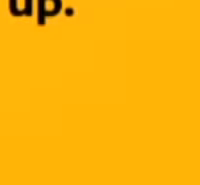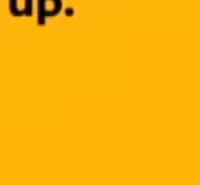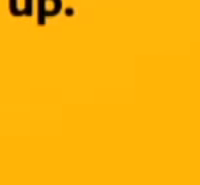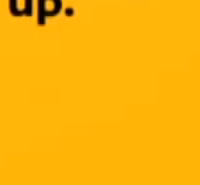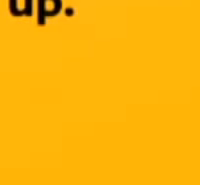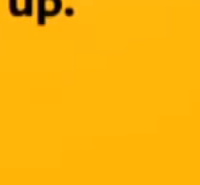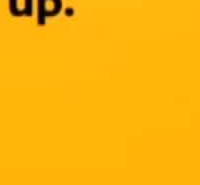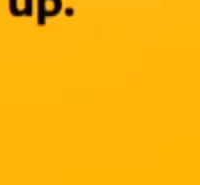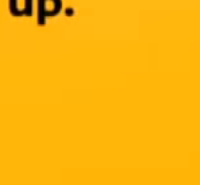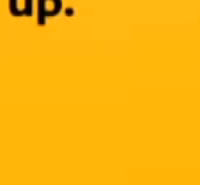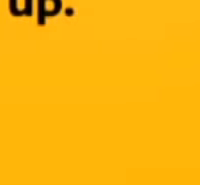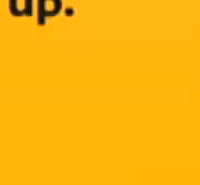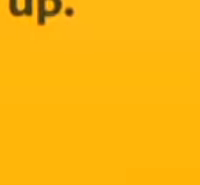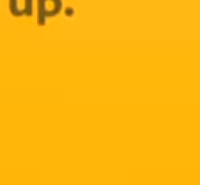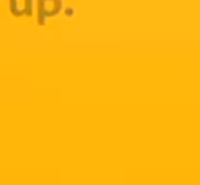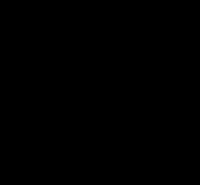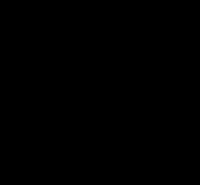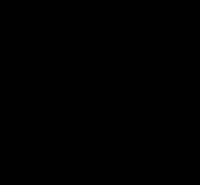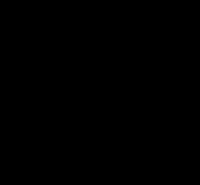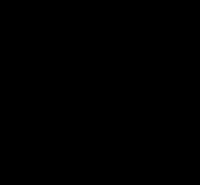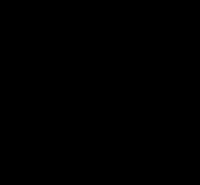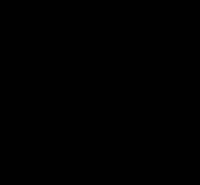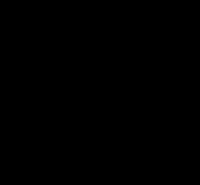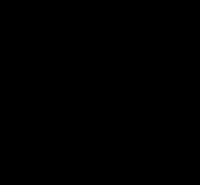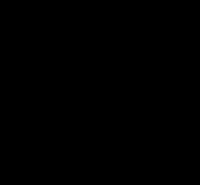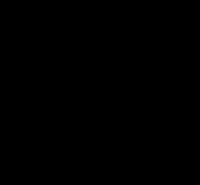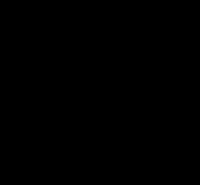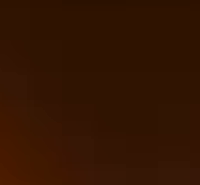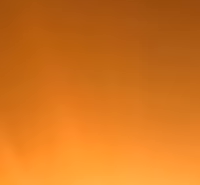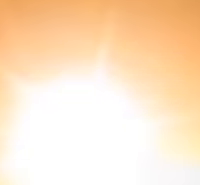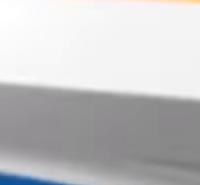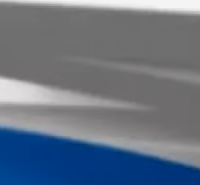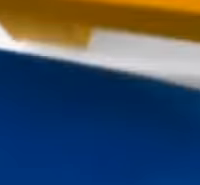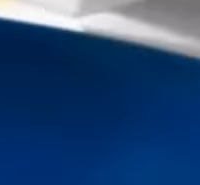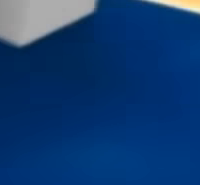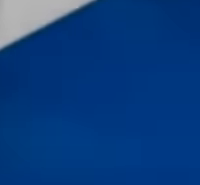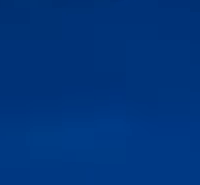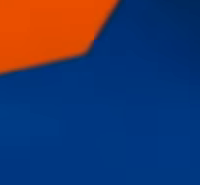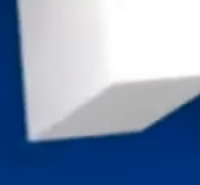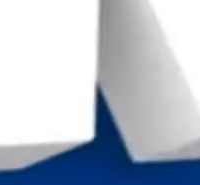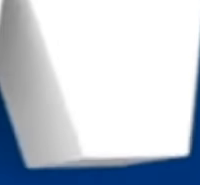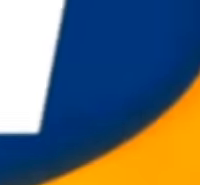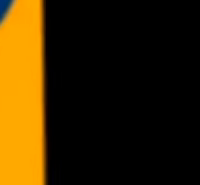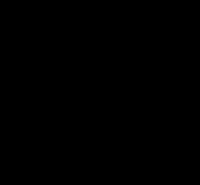kusita ibhizinisi yakho. Everywhere you go, MTN.